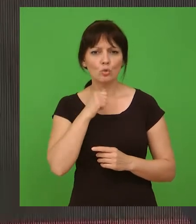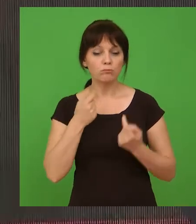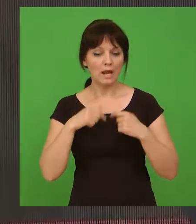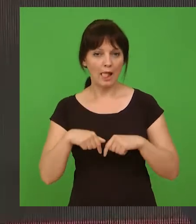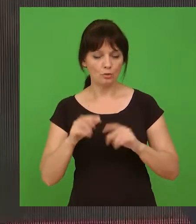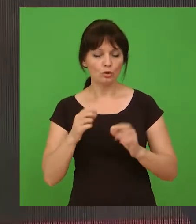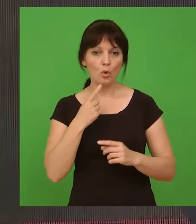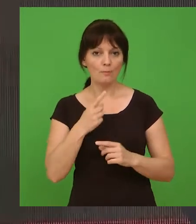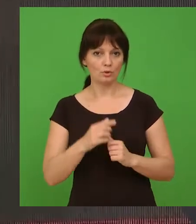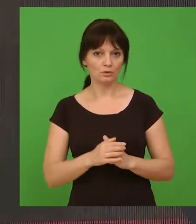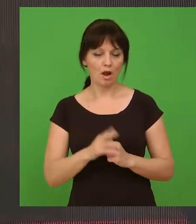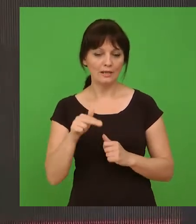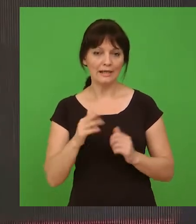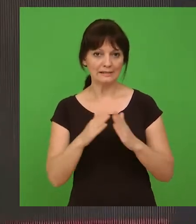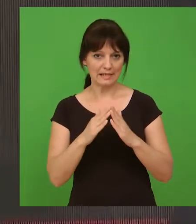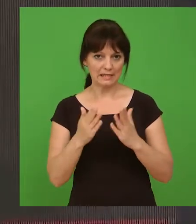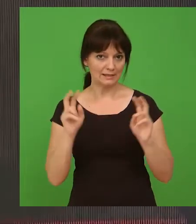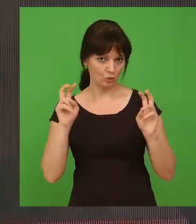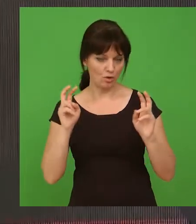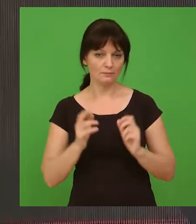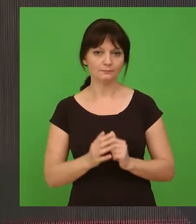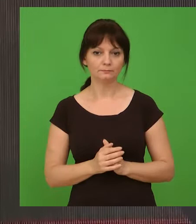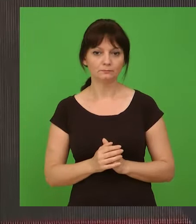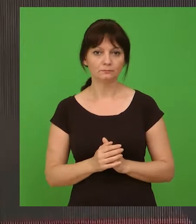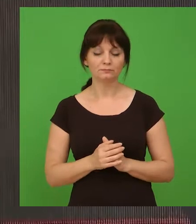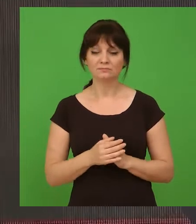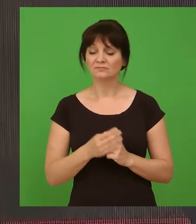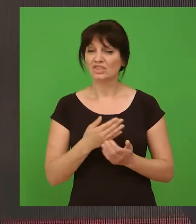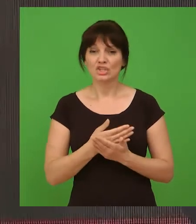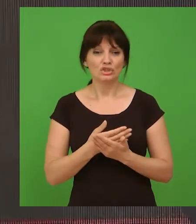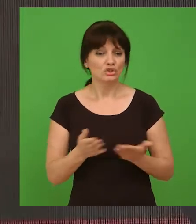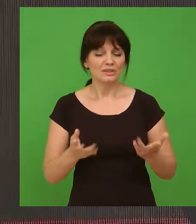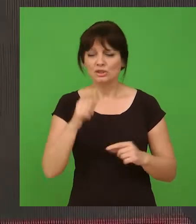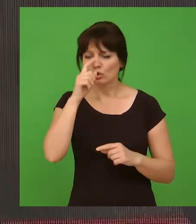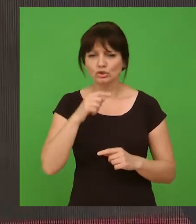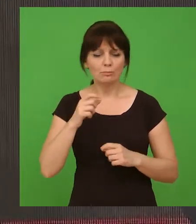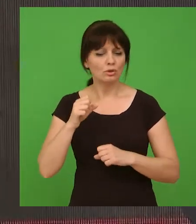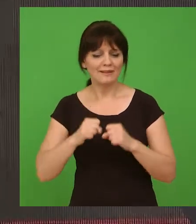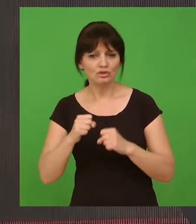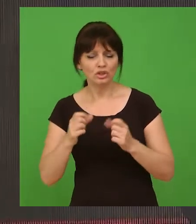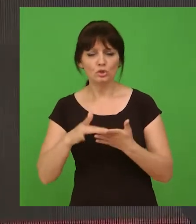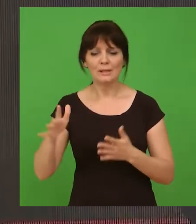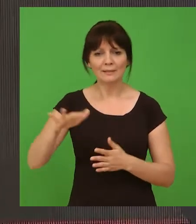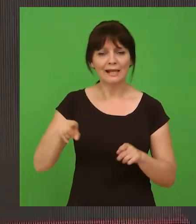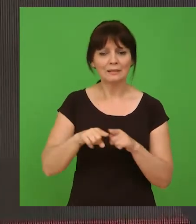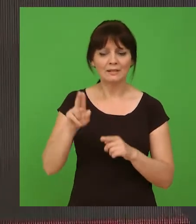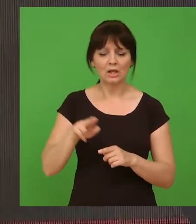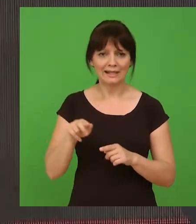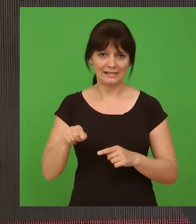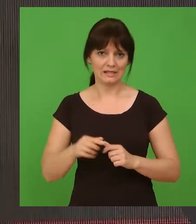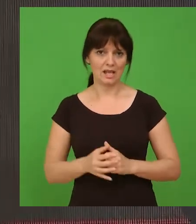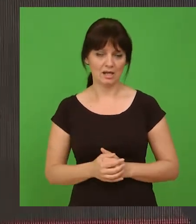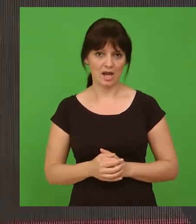mondta a keresztény egyházról, idézem, senkivel nem bántak rosszabbul Közép-Keleten.